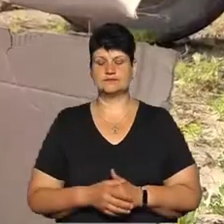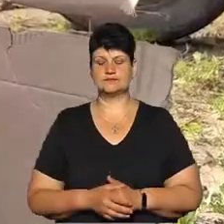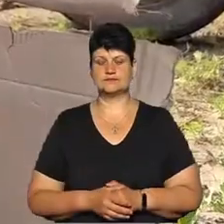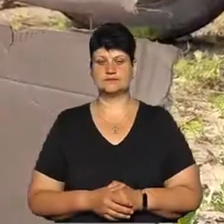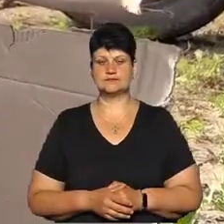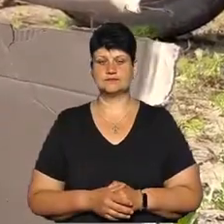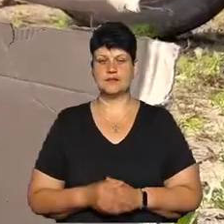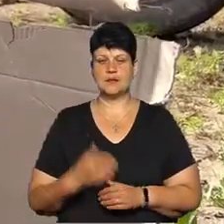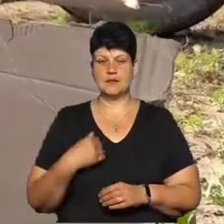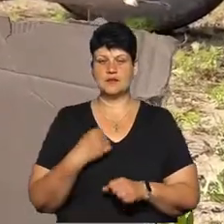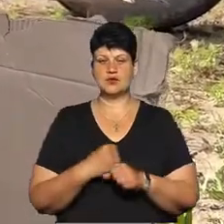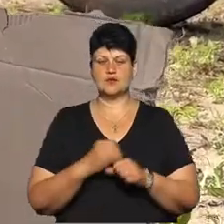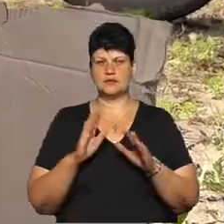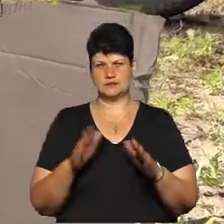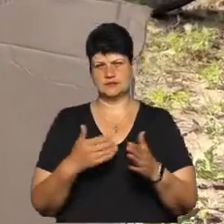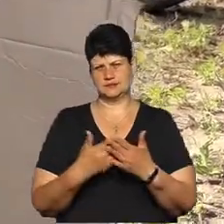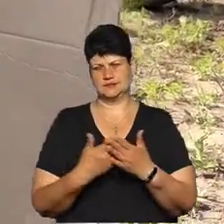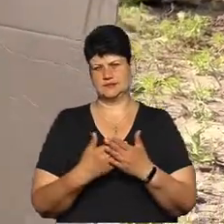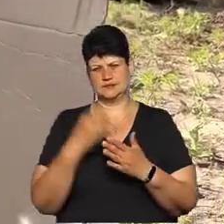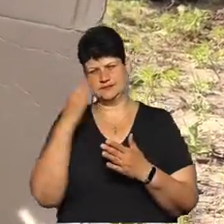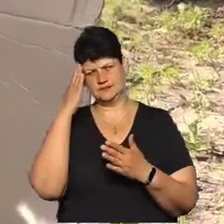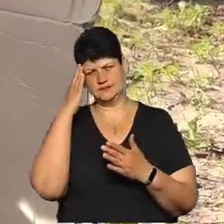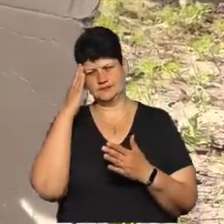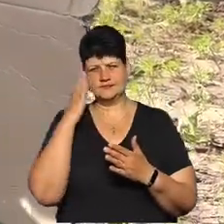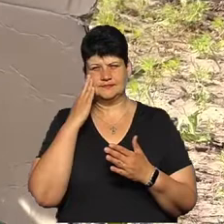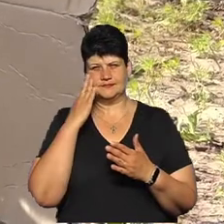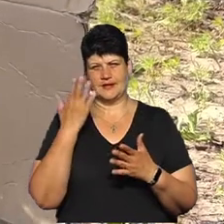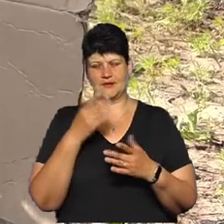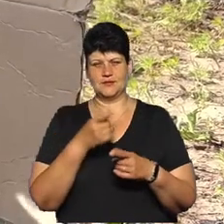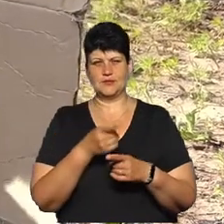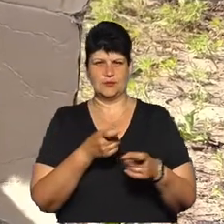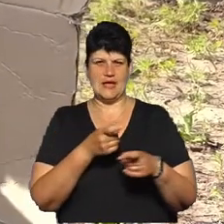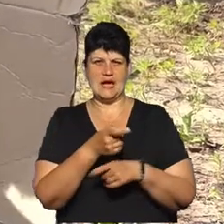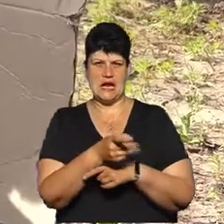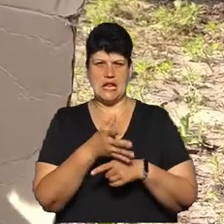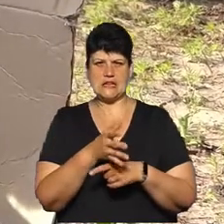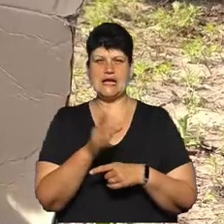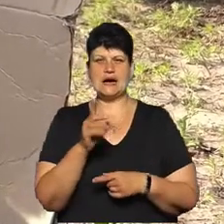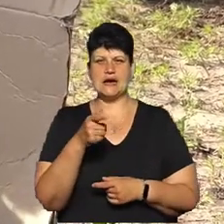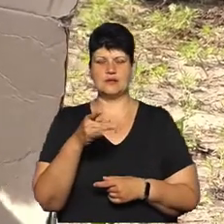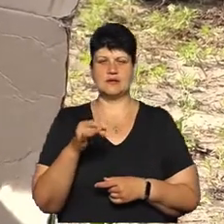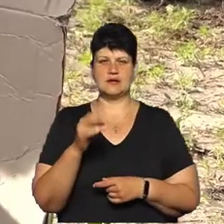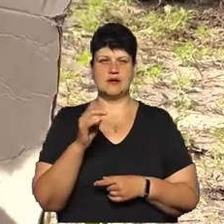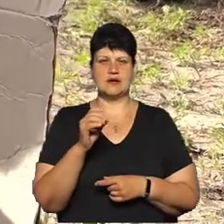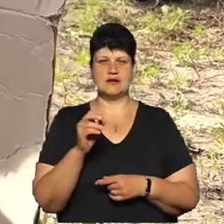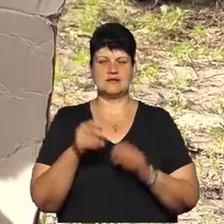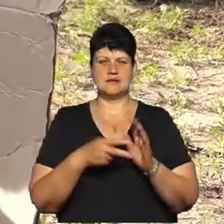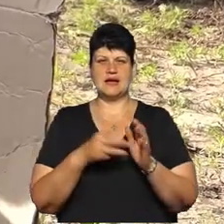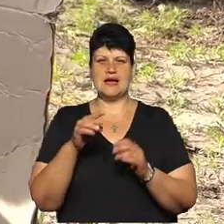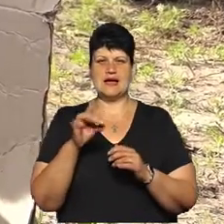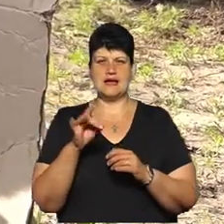Ми працюватимемо по умовних мішенях з таких видів озброєння, як автоматичний гранатомет АГС-17, РПГ-7,